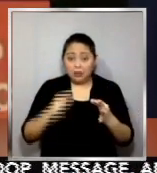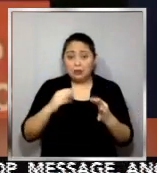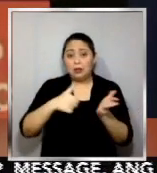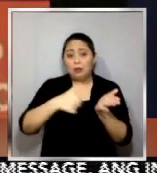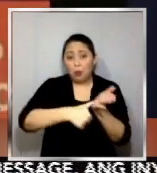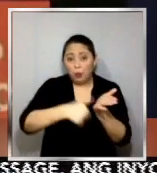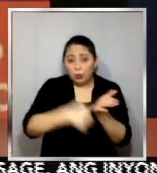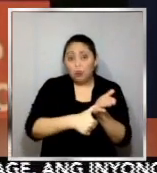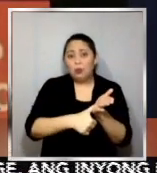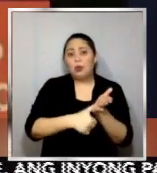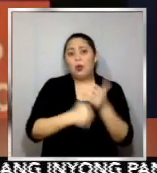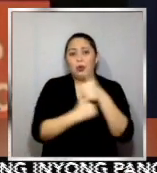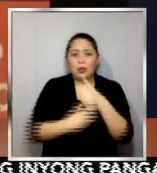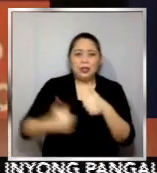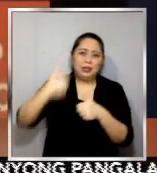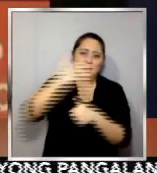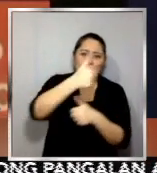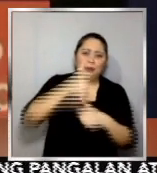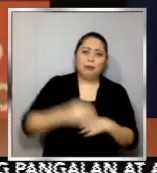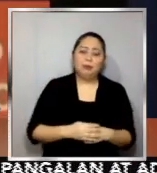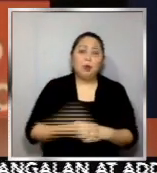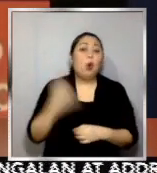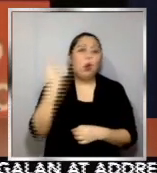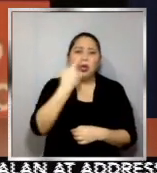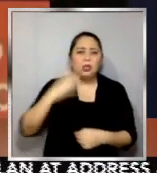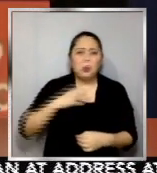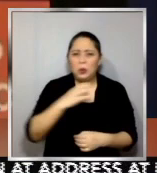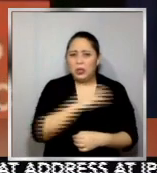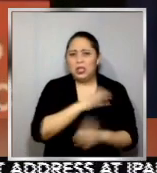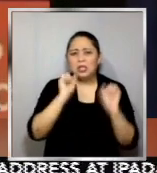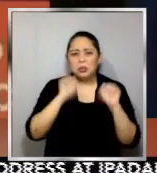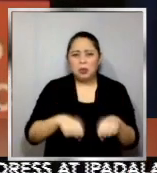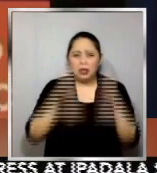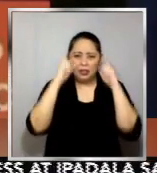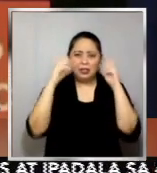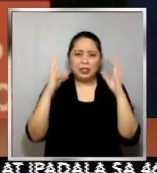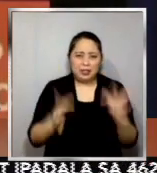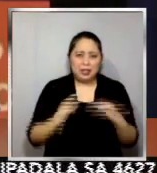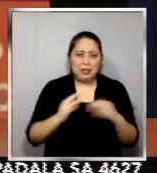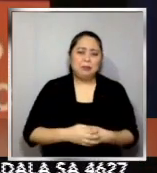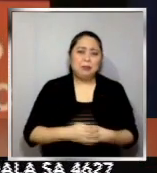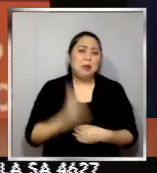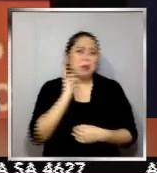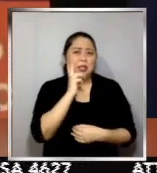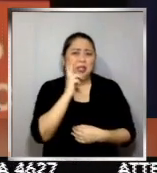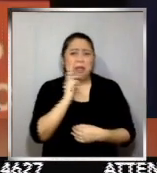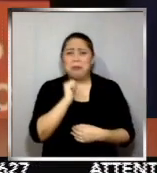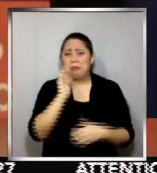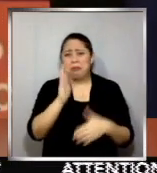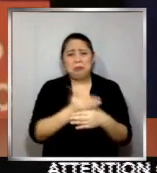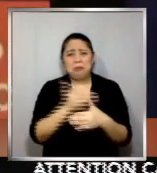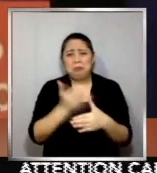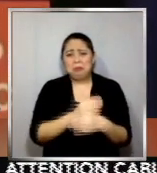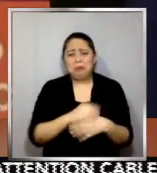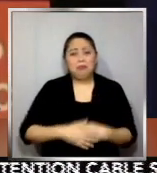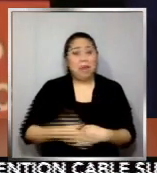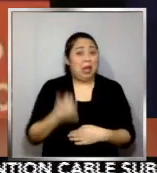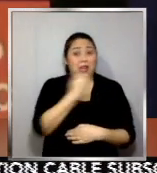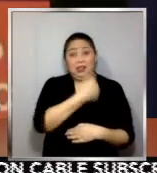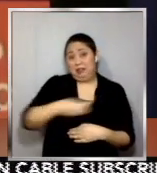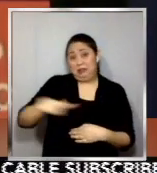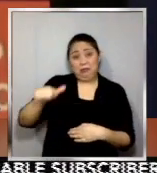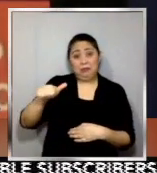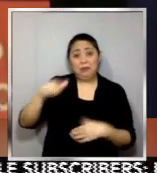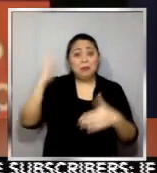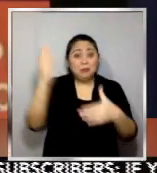ang naging paninindigan ng Presidente. Avelino versus Cuenco, sabi po, kahit sino hindi po pwedeng maghimasok. So talagang ang